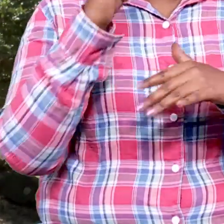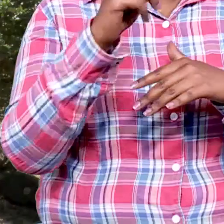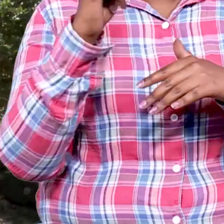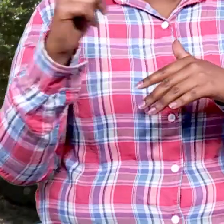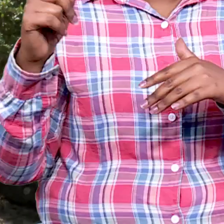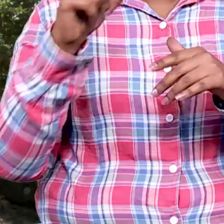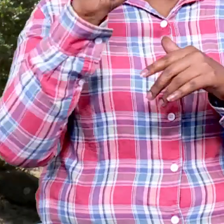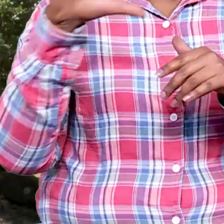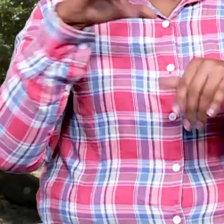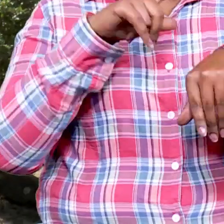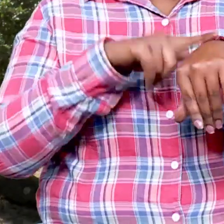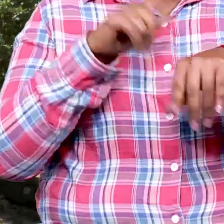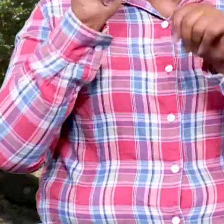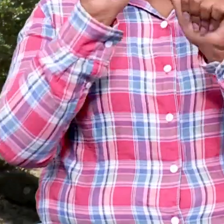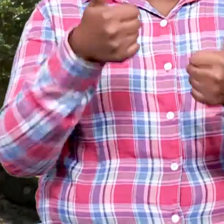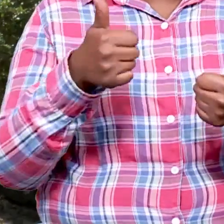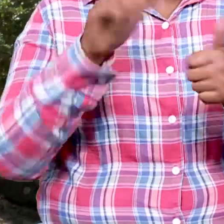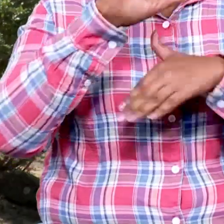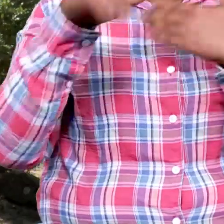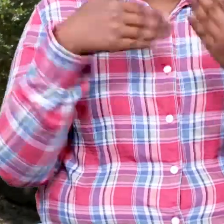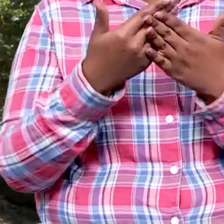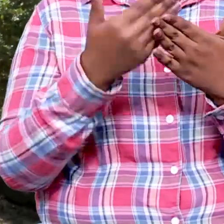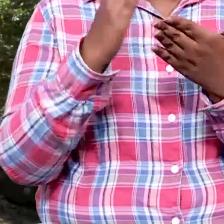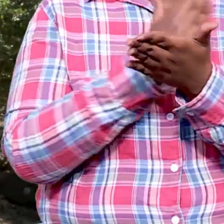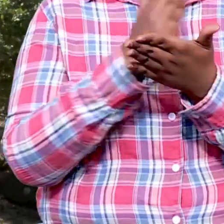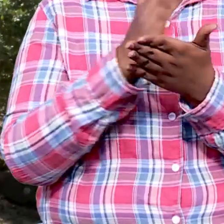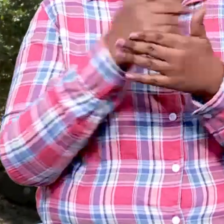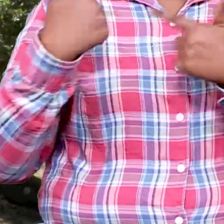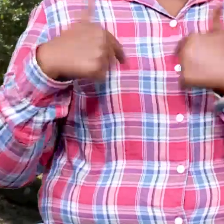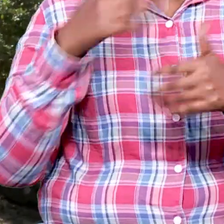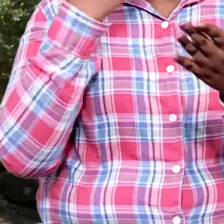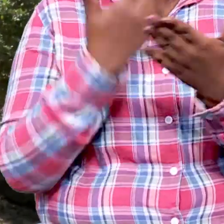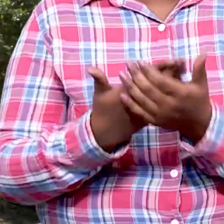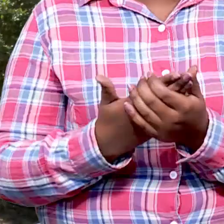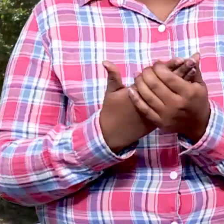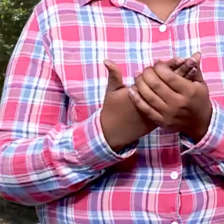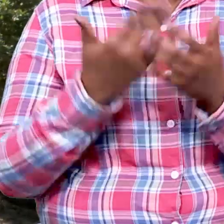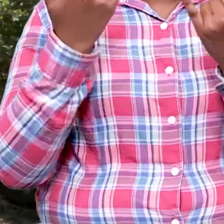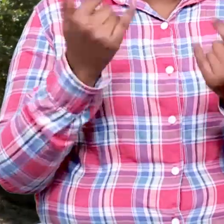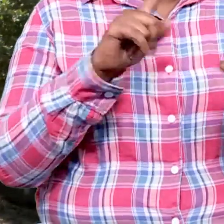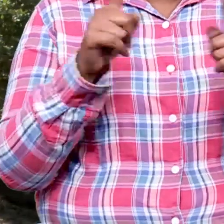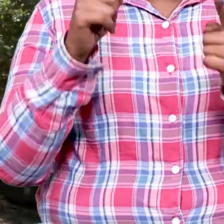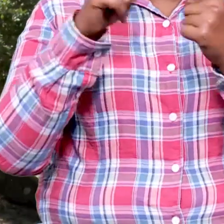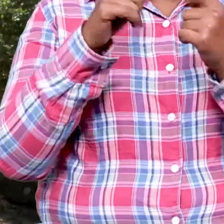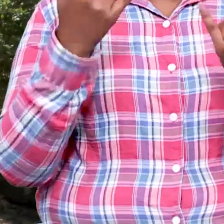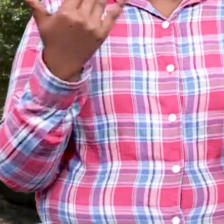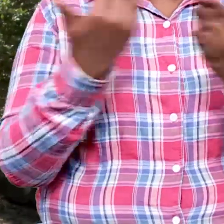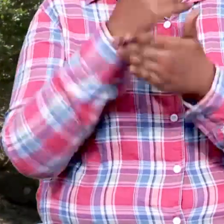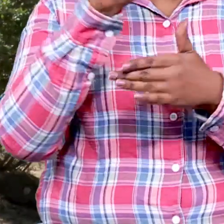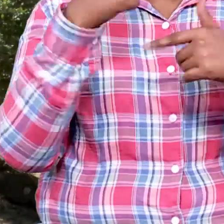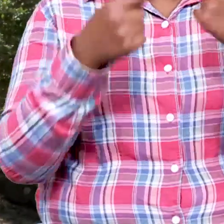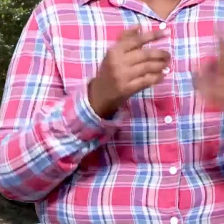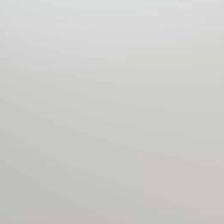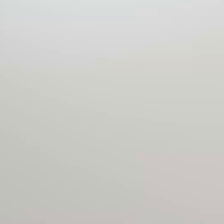ተመልካቾቻችን ለእያንዳንዳችሁ የ100 ብር የአየር ሰዓት ሸልመናል። ሁላችሁንም ለተሳትፏችሁ ከልብ እናመሰግናለን። አሁን ደግሞ ወደ ዛሬው